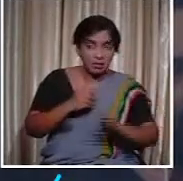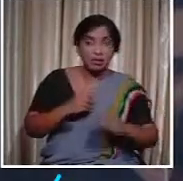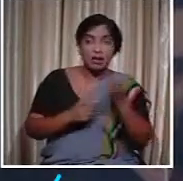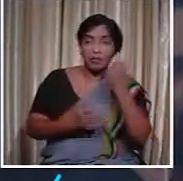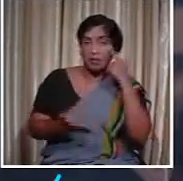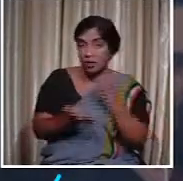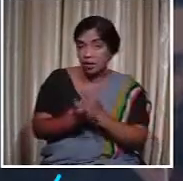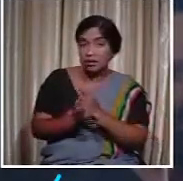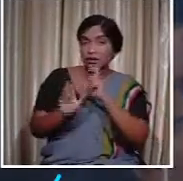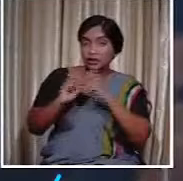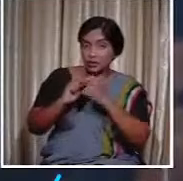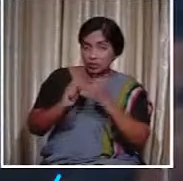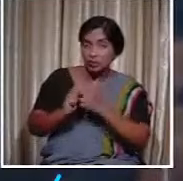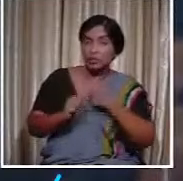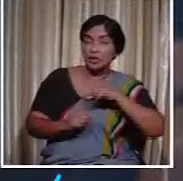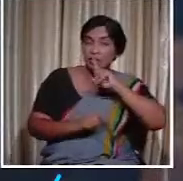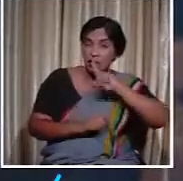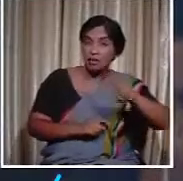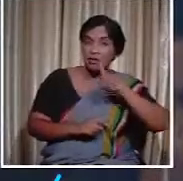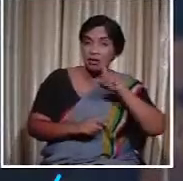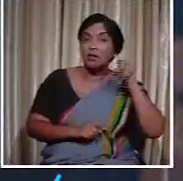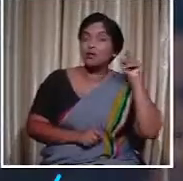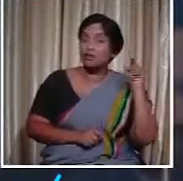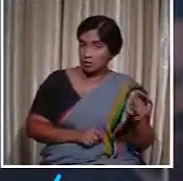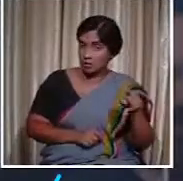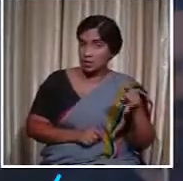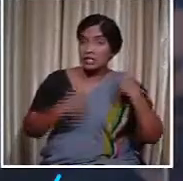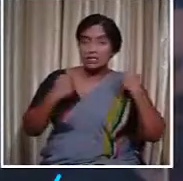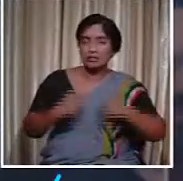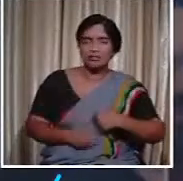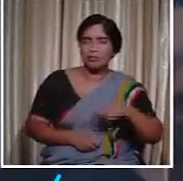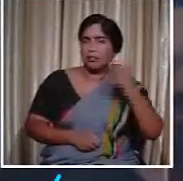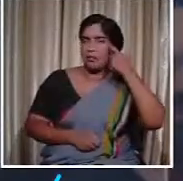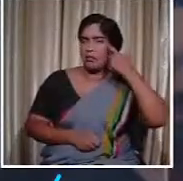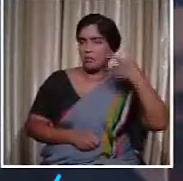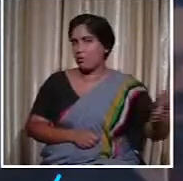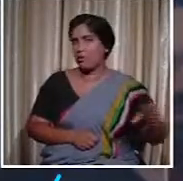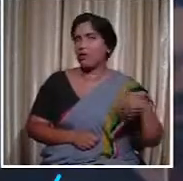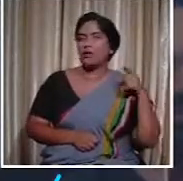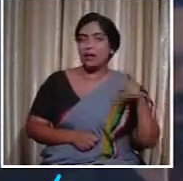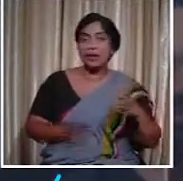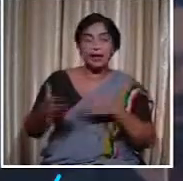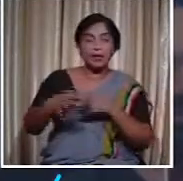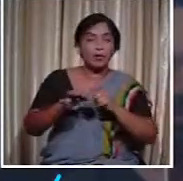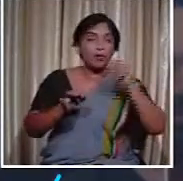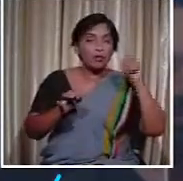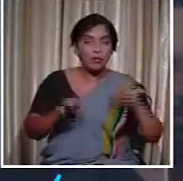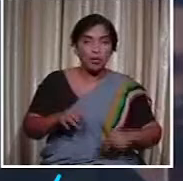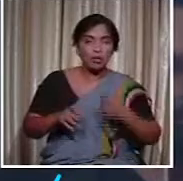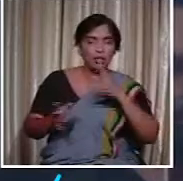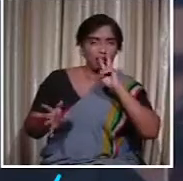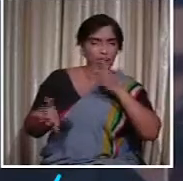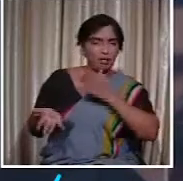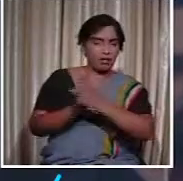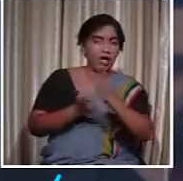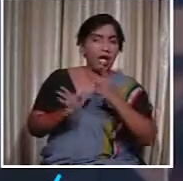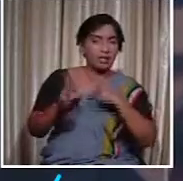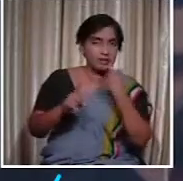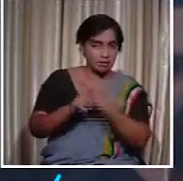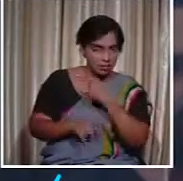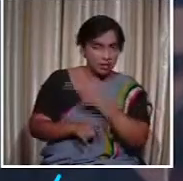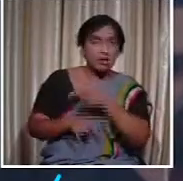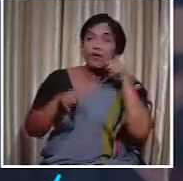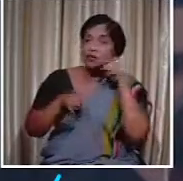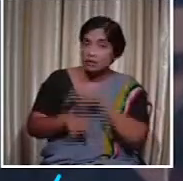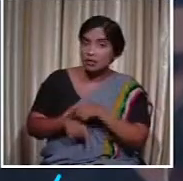ආර්ථික අර්බුදය පිළිබඳ දන් දුන්න වෙලාවේ එතුමා තුට්ටු දෙකකට මායින් නොකර කැබිනට් මණ්ඩලයත් නොමග යවුවා මේ අජිත් නිවාඩ් කබ්‍රාල්.